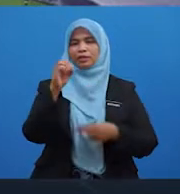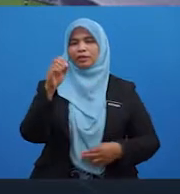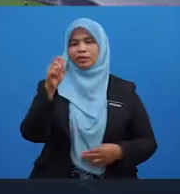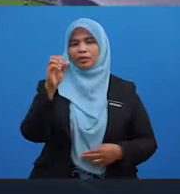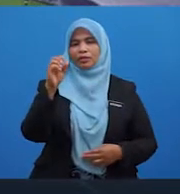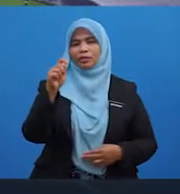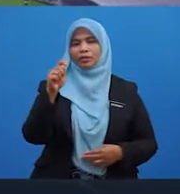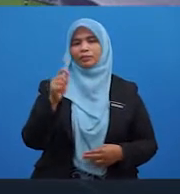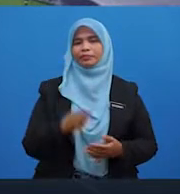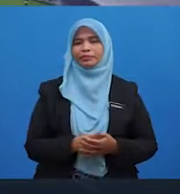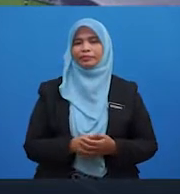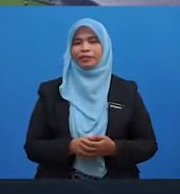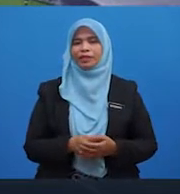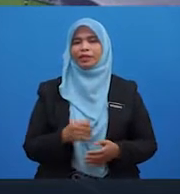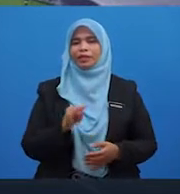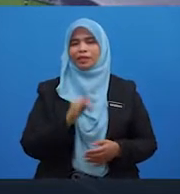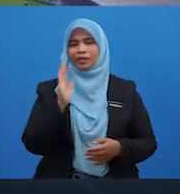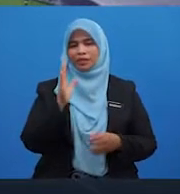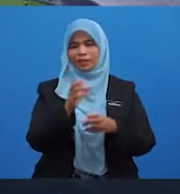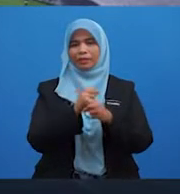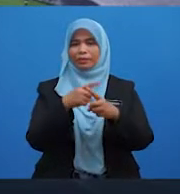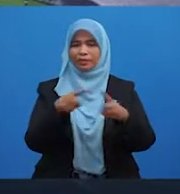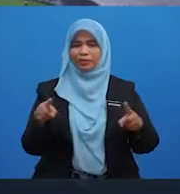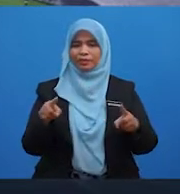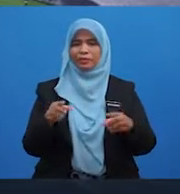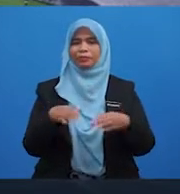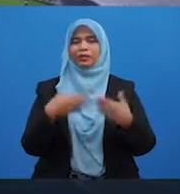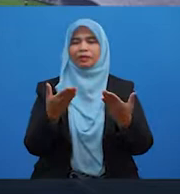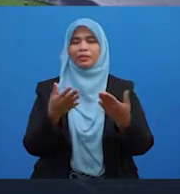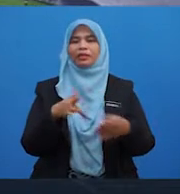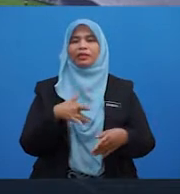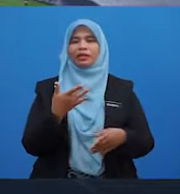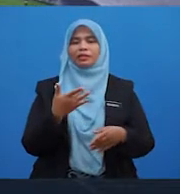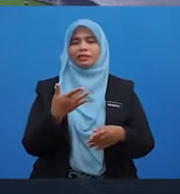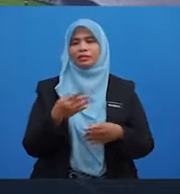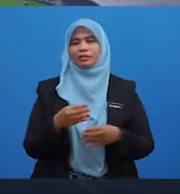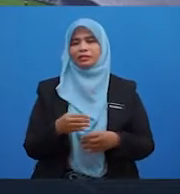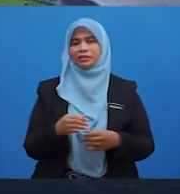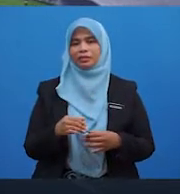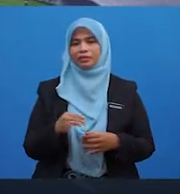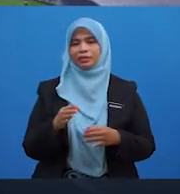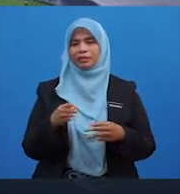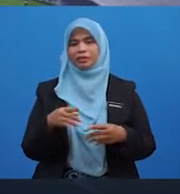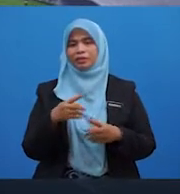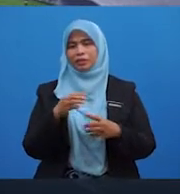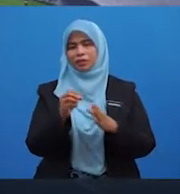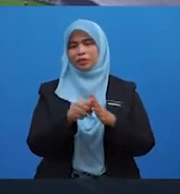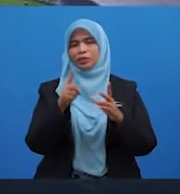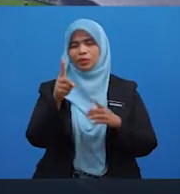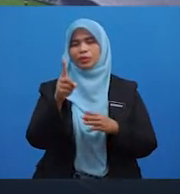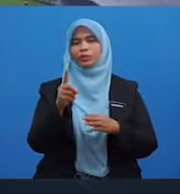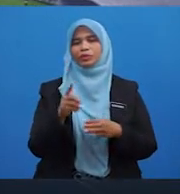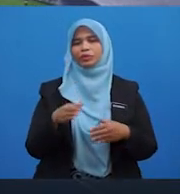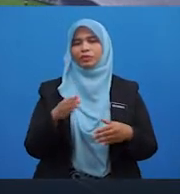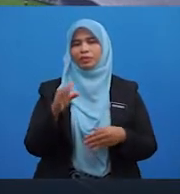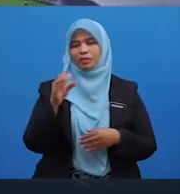Dengan meregang otot berkenaan, individu dapat membezakan bagaimana rasanya apabila sesuatu bahagian otot badan berada